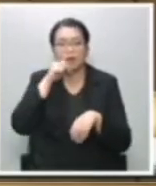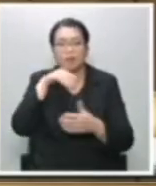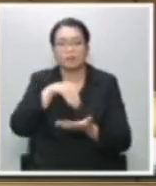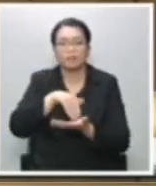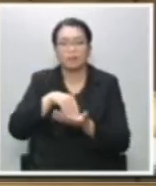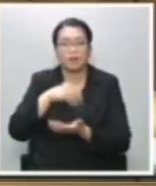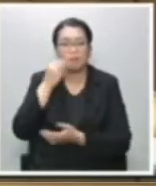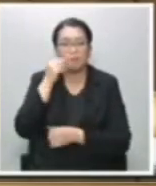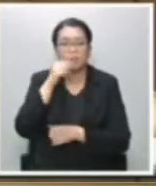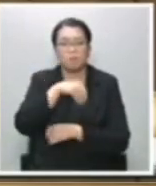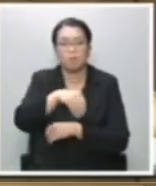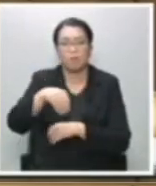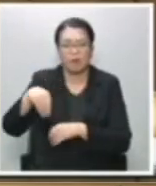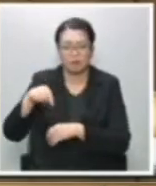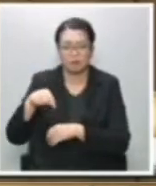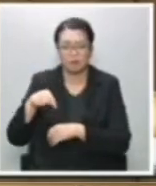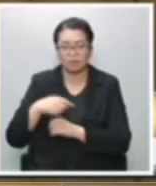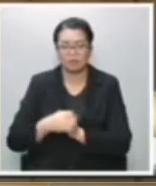นี้เนี่ยนะครับ